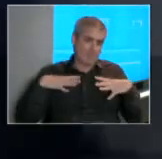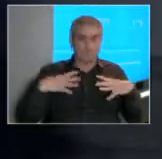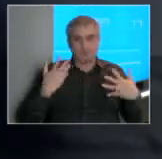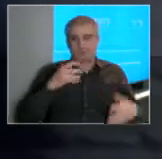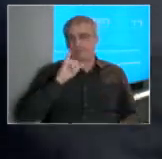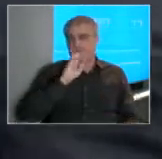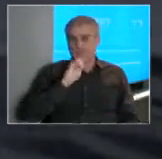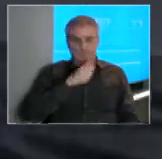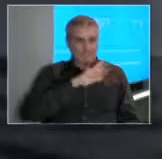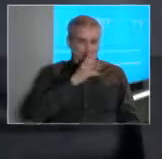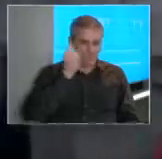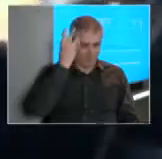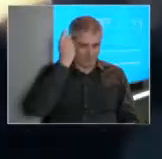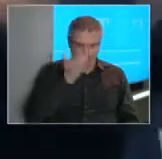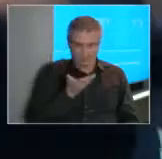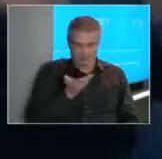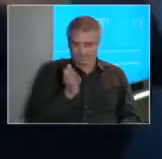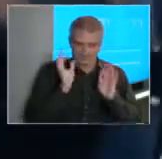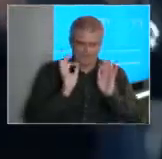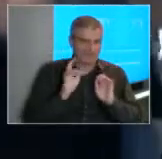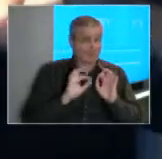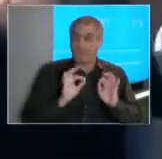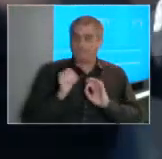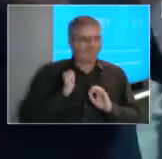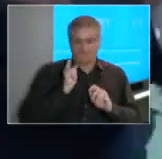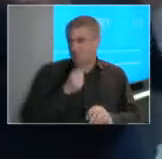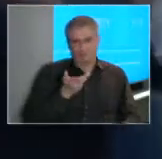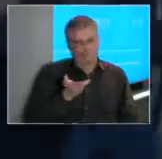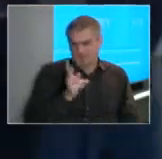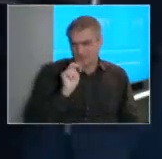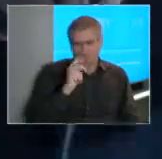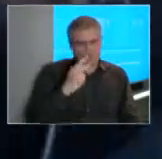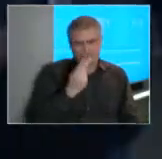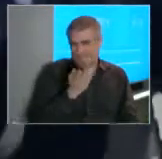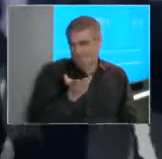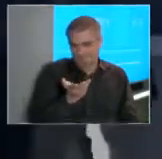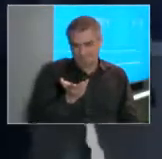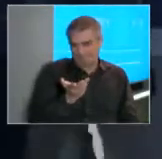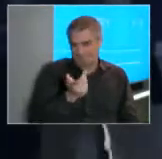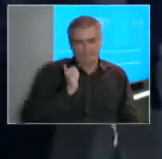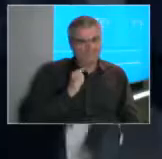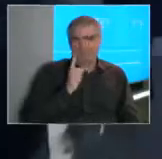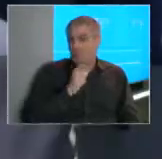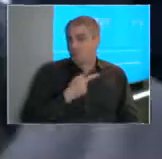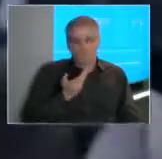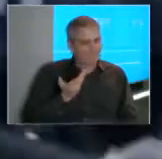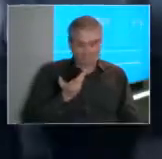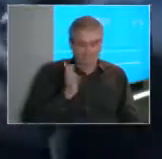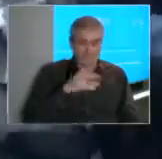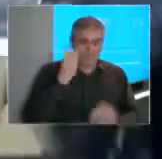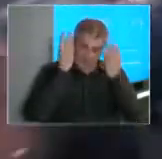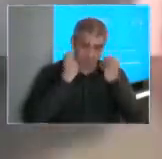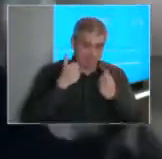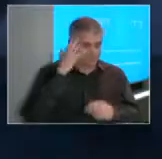יעקב מרגי, זה כל הישראבלוף במיטבו, הצבא לא צריך את נועה קירלי. הצבא לא צריך כנראה גם את